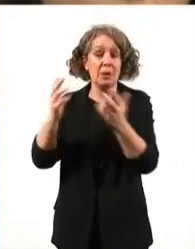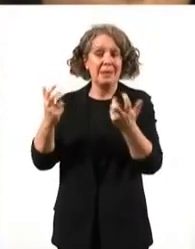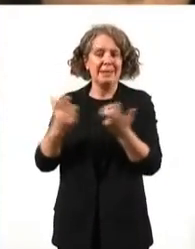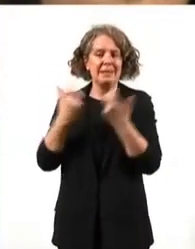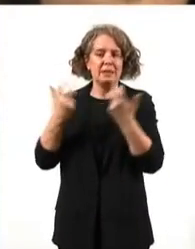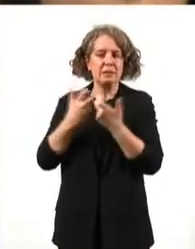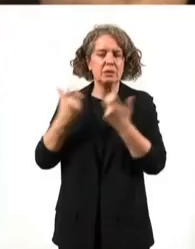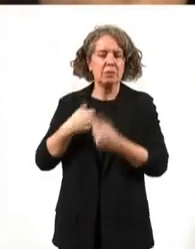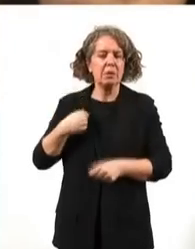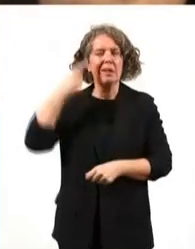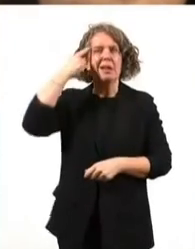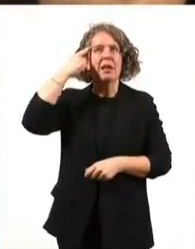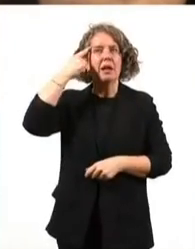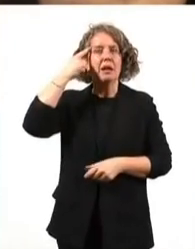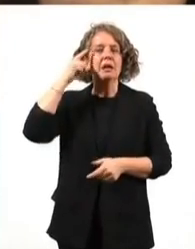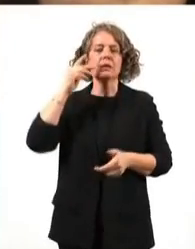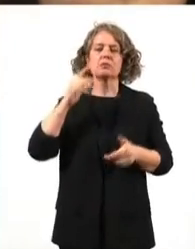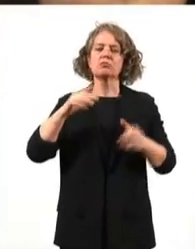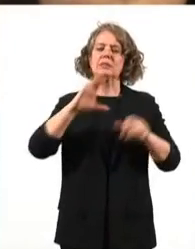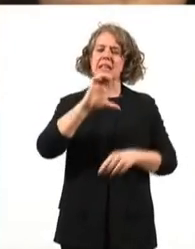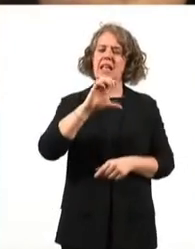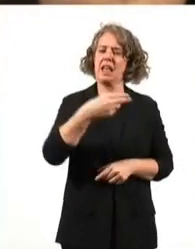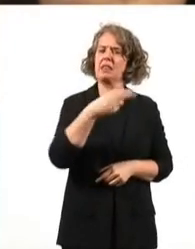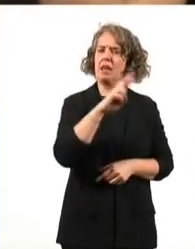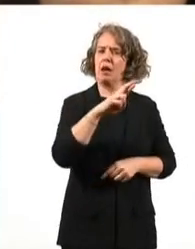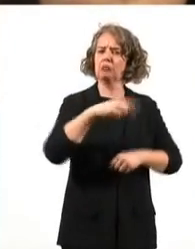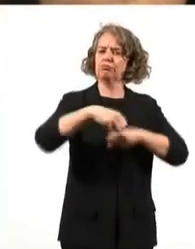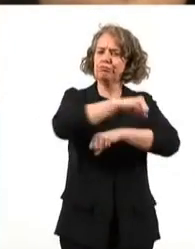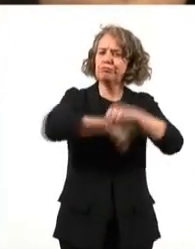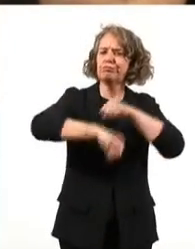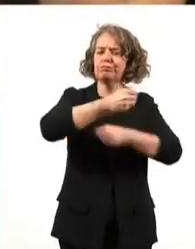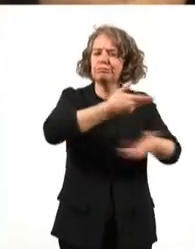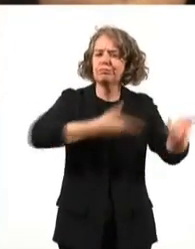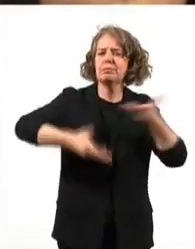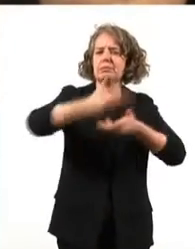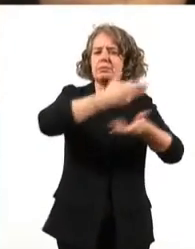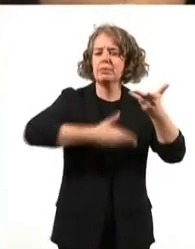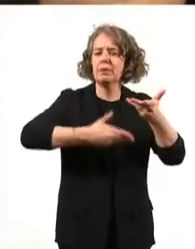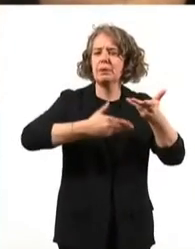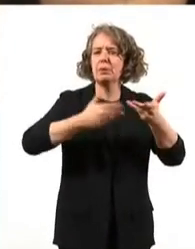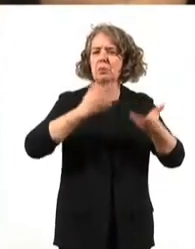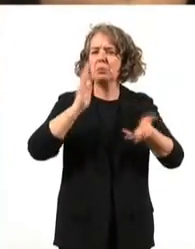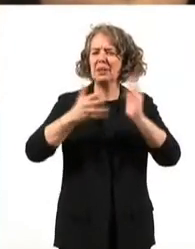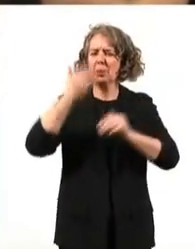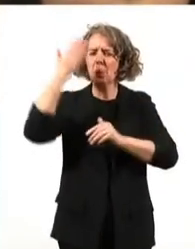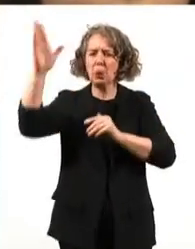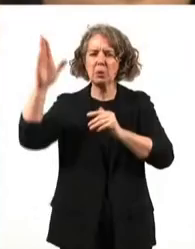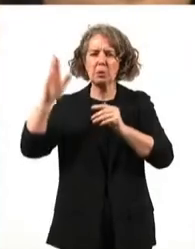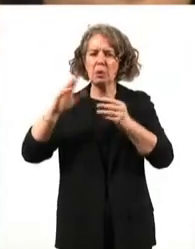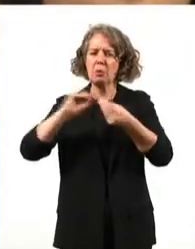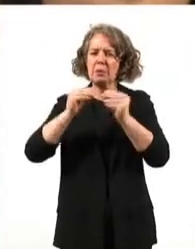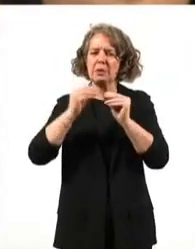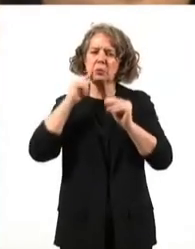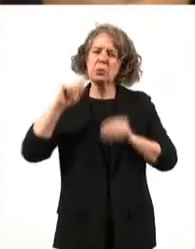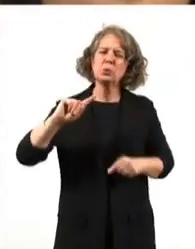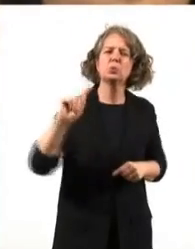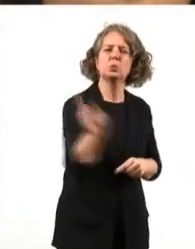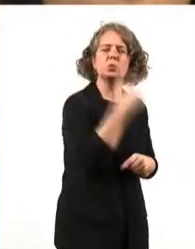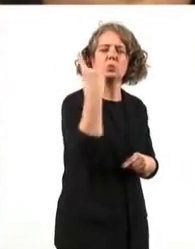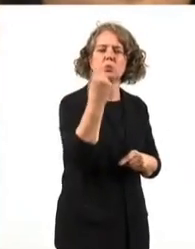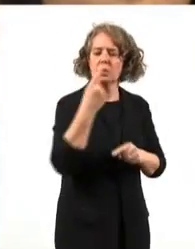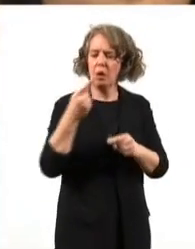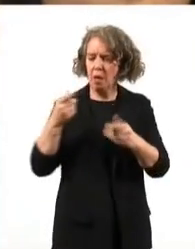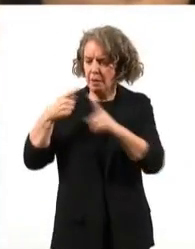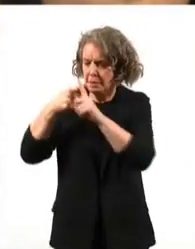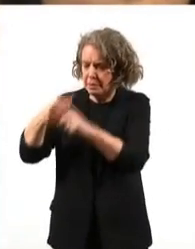un peu spécifique en marge de CNR avec des problématiques qui ne sont pas du tout grand public, mais qui en fait sont bien plus